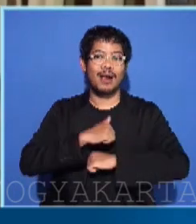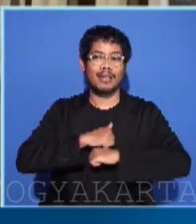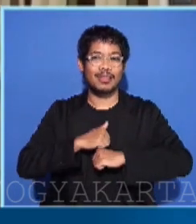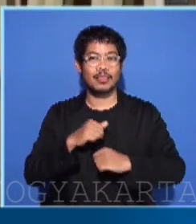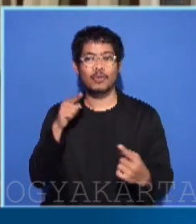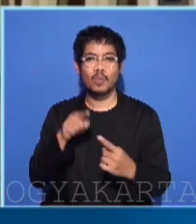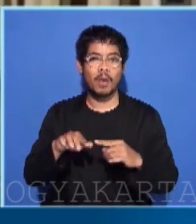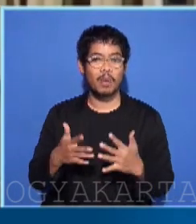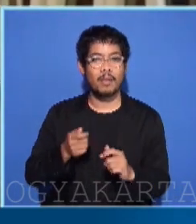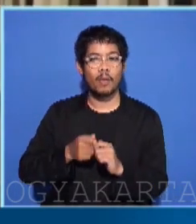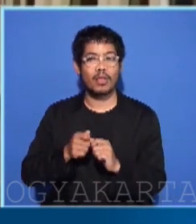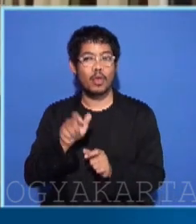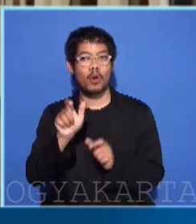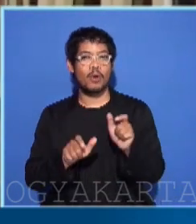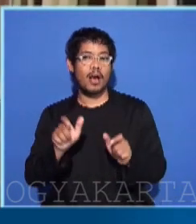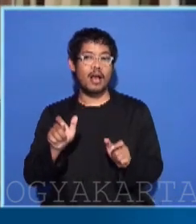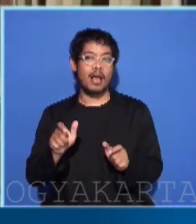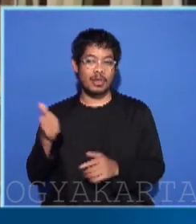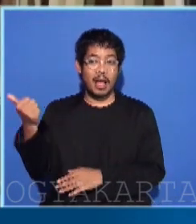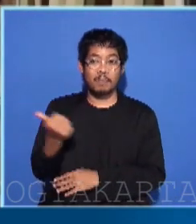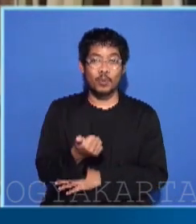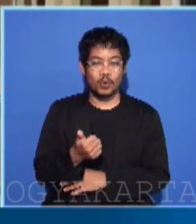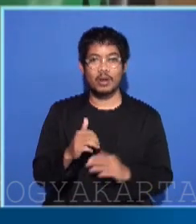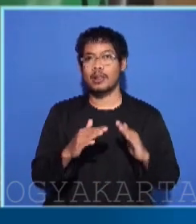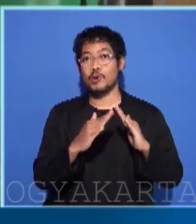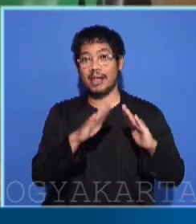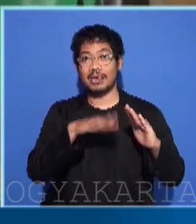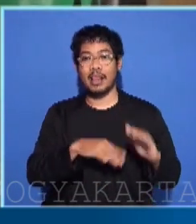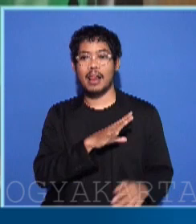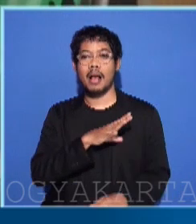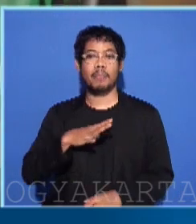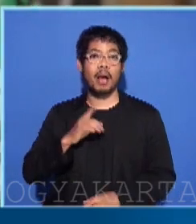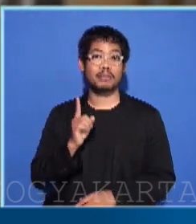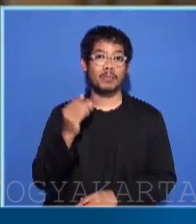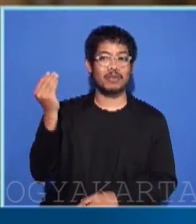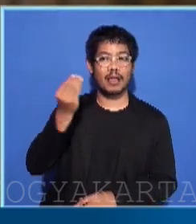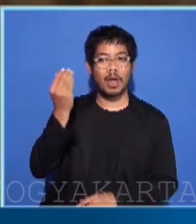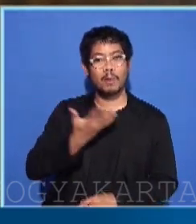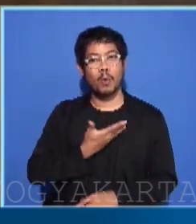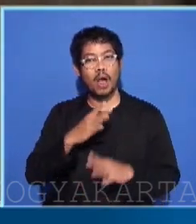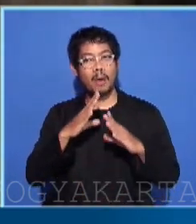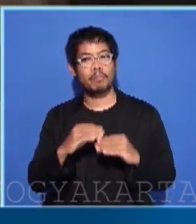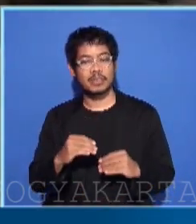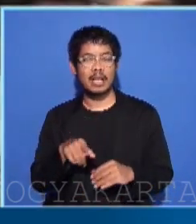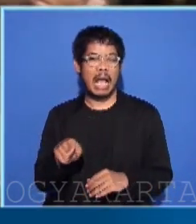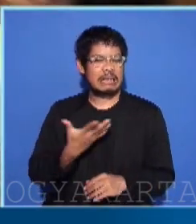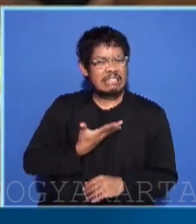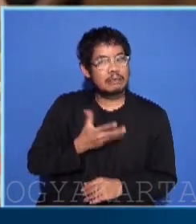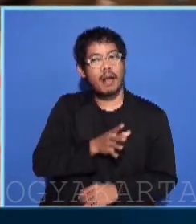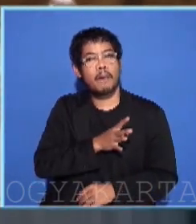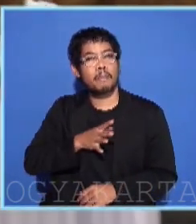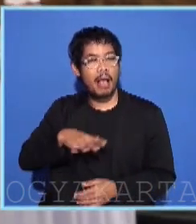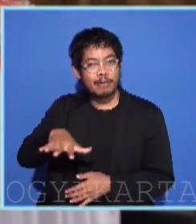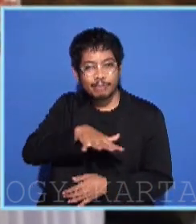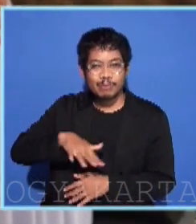tinggal wisatawan di Daerah Istimewa Yogyakarta. Hal ini karena wisatawan akan menghabiskan waktu lebih lama di Daerah Istimewa